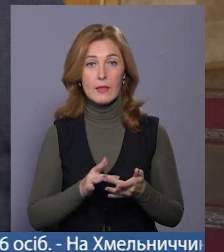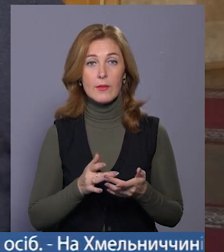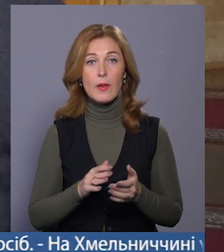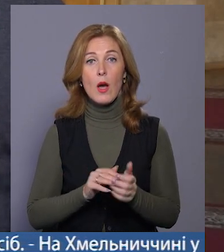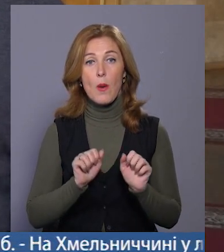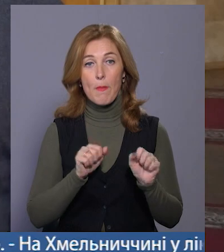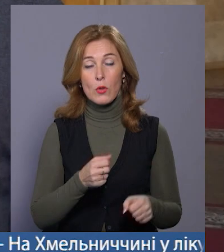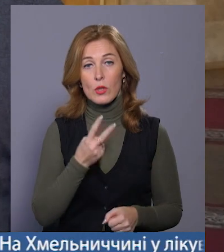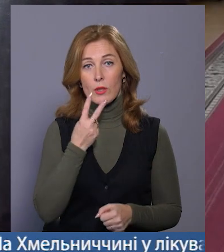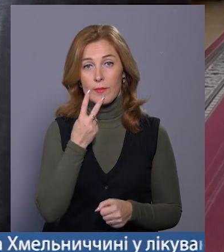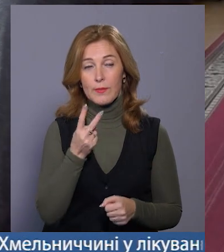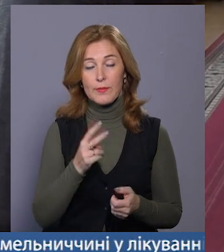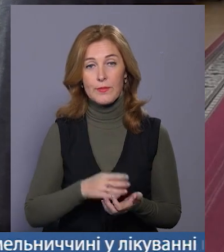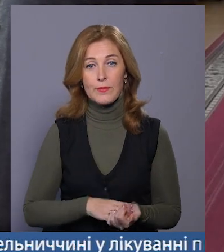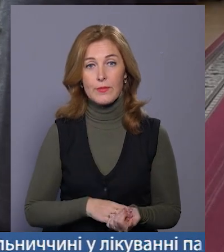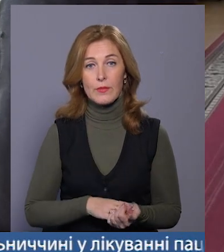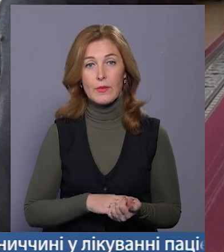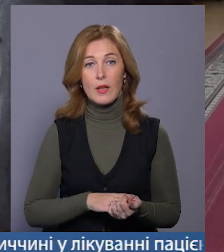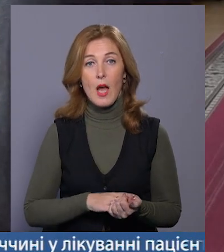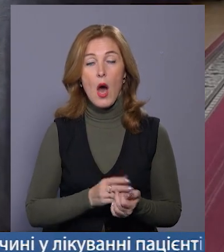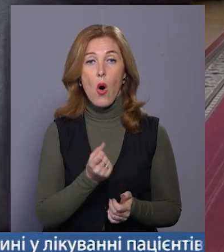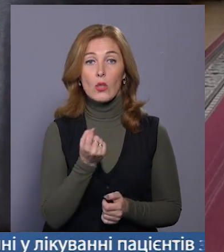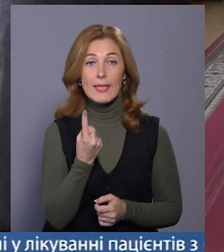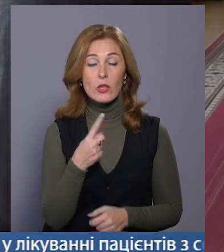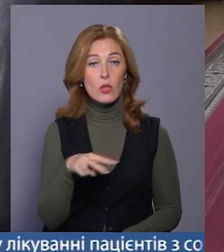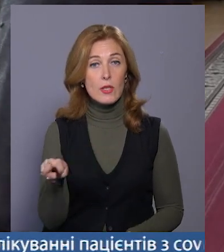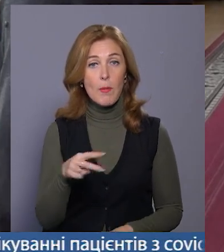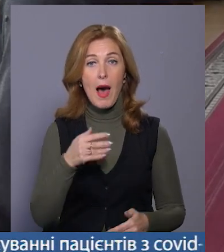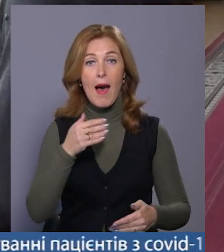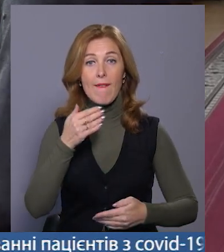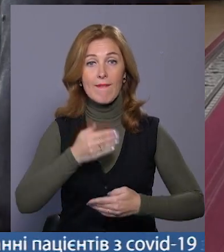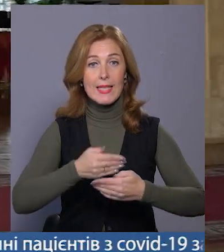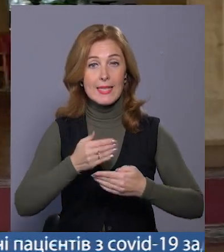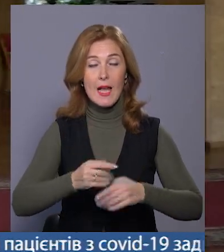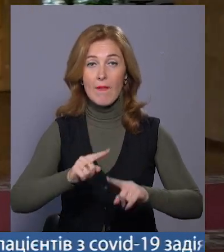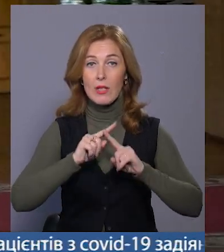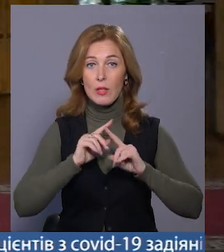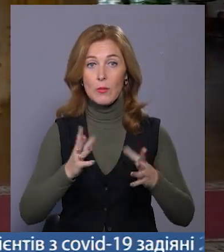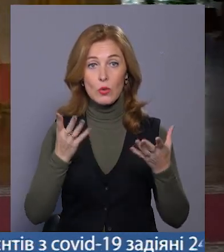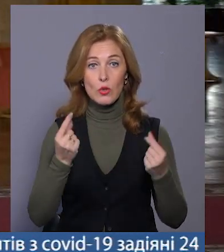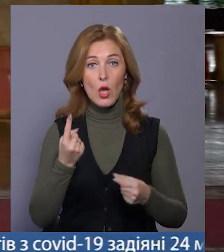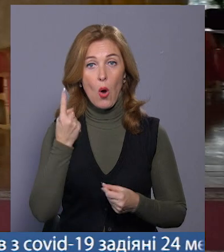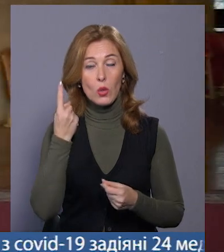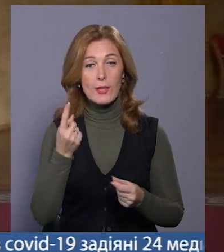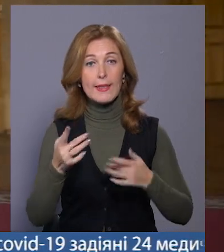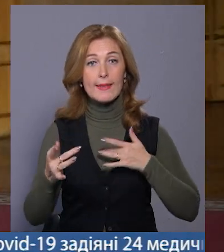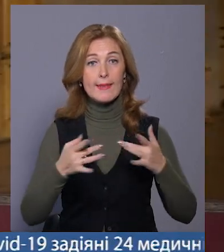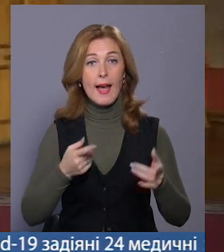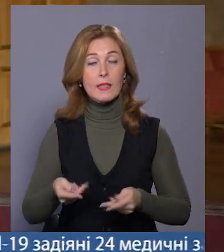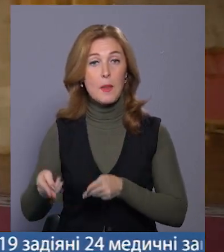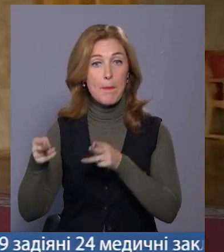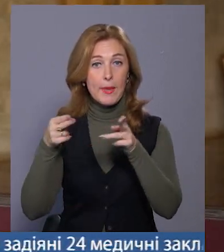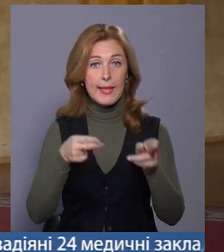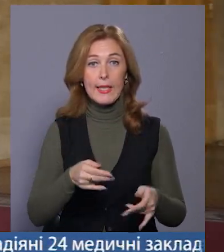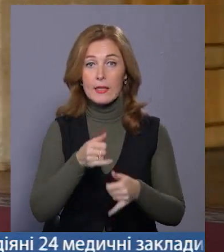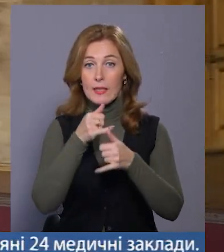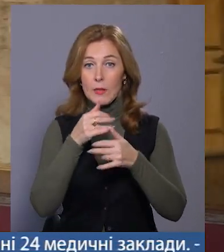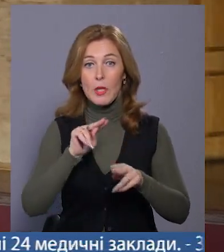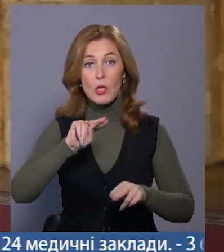прийти на канал. Щоправда, 11 листопада вистави не буде. Ще один театр приїхати у Хмельницький не зміг через